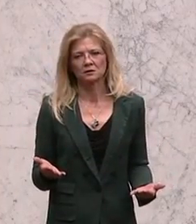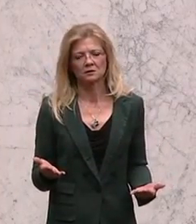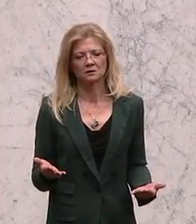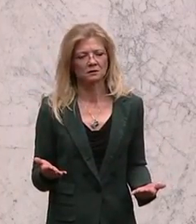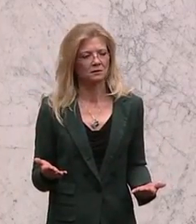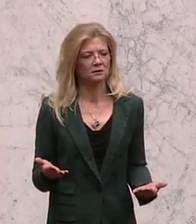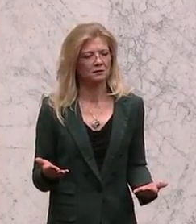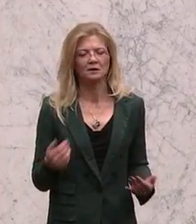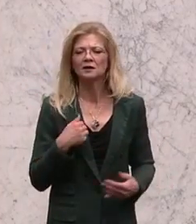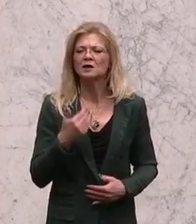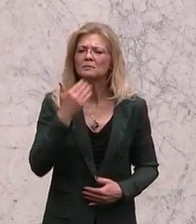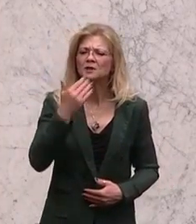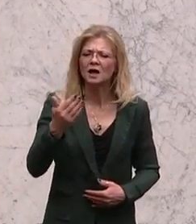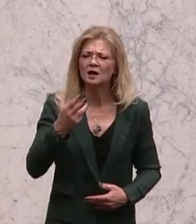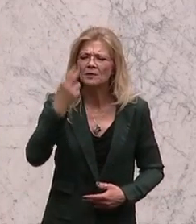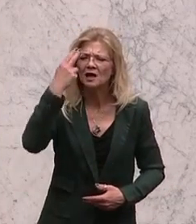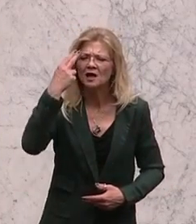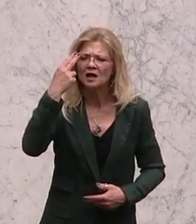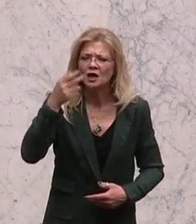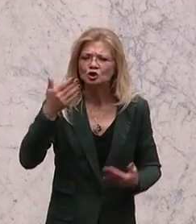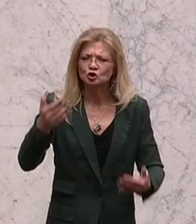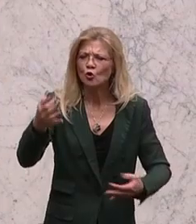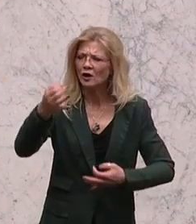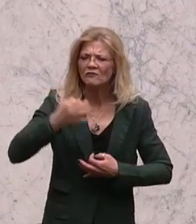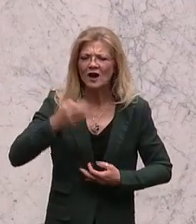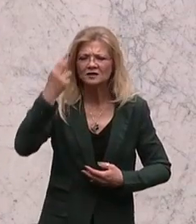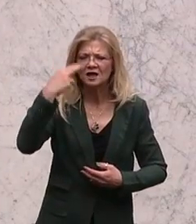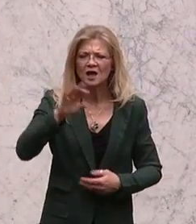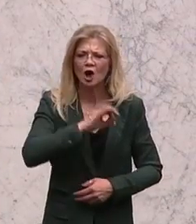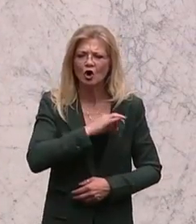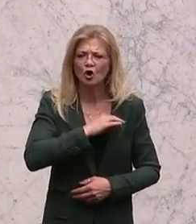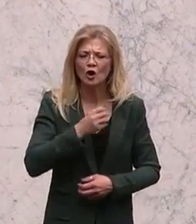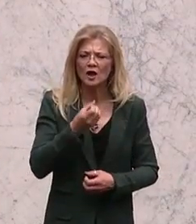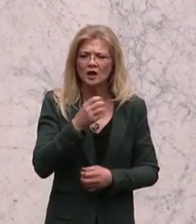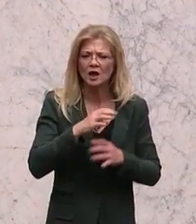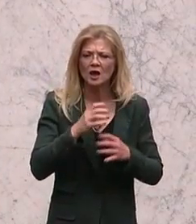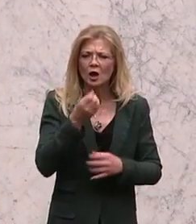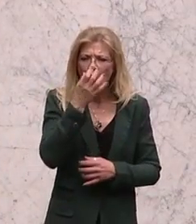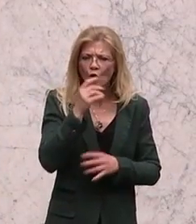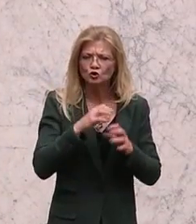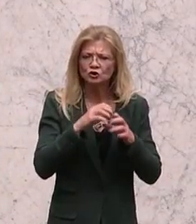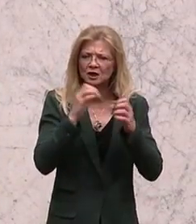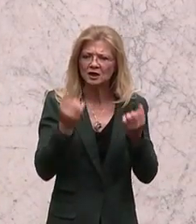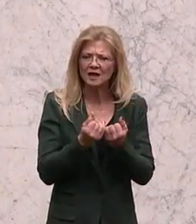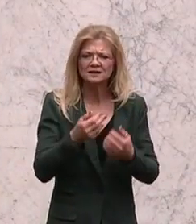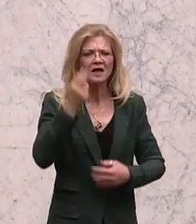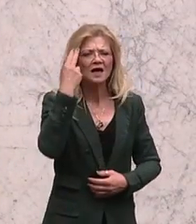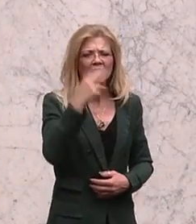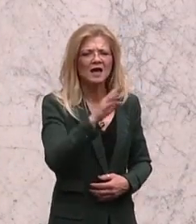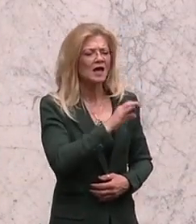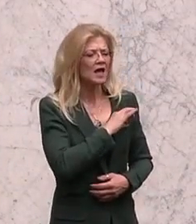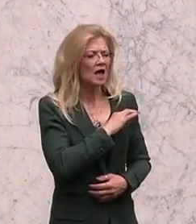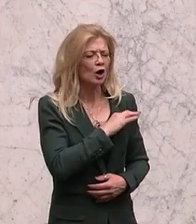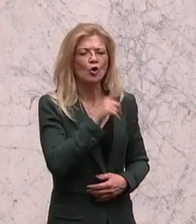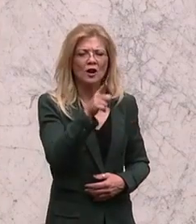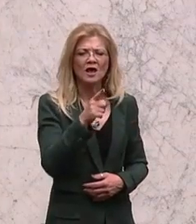ich bedanke mich für diese Frage, Herr Kollege Rosenkranz, weil der Herr Kollege Stephan offensichtlich nicht genau gelesen hat und weil der Herr Kollege